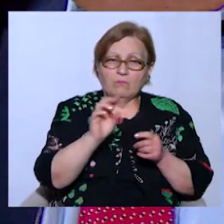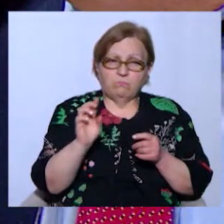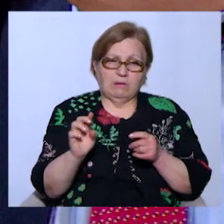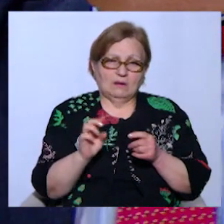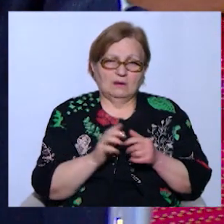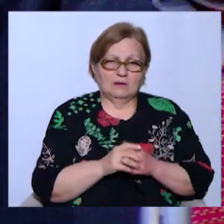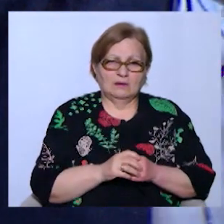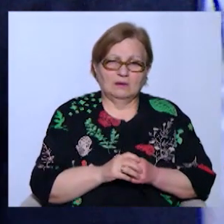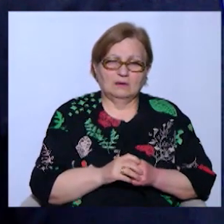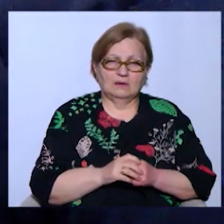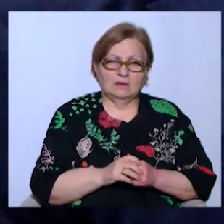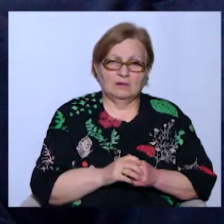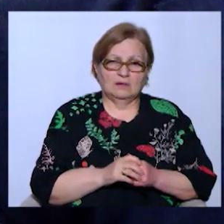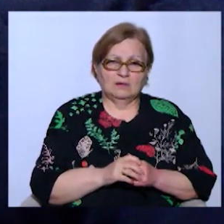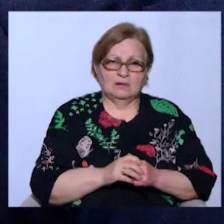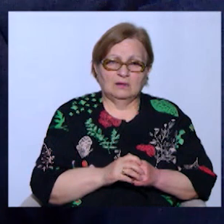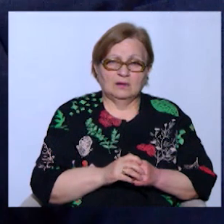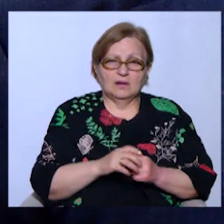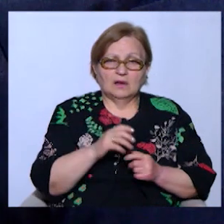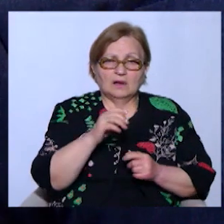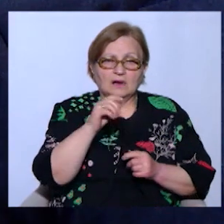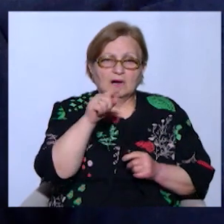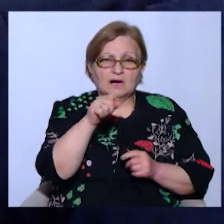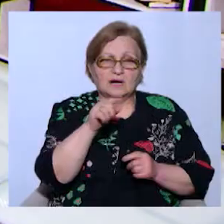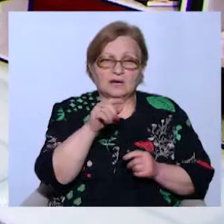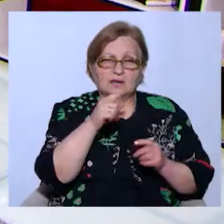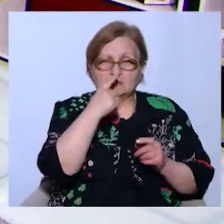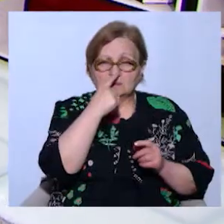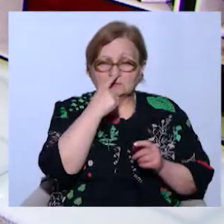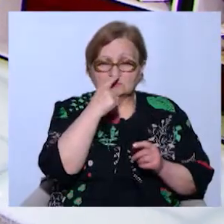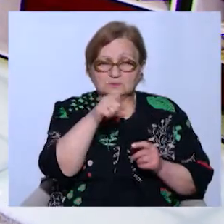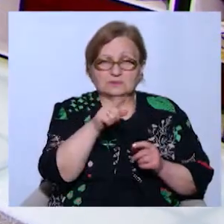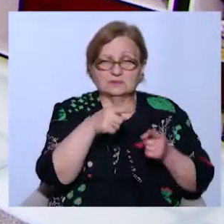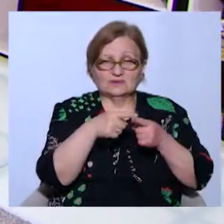აუცილებლად წვეროს წერტილი შუაში.